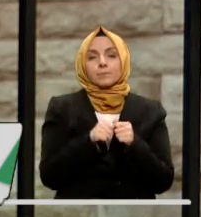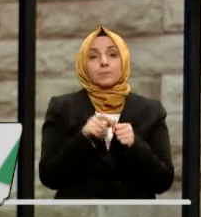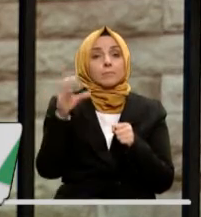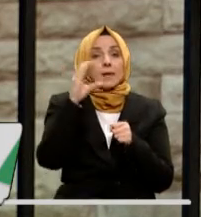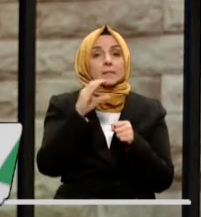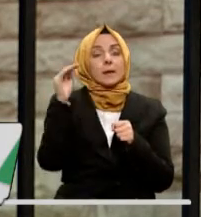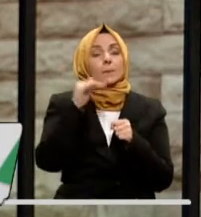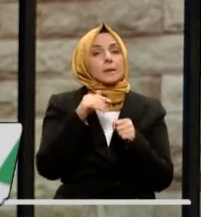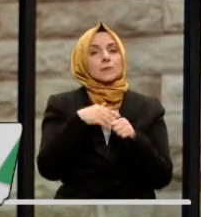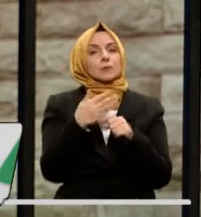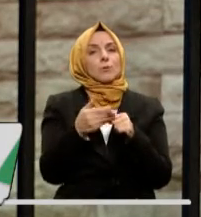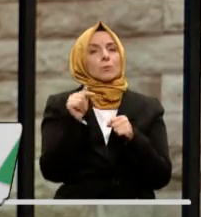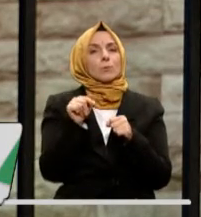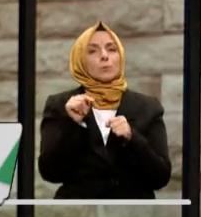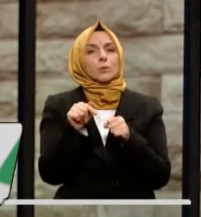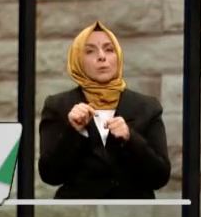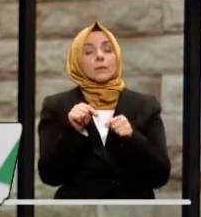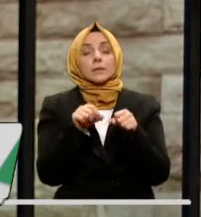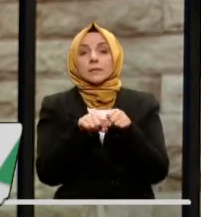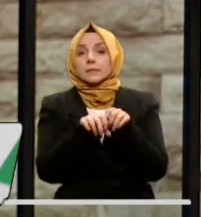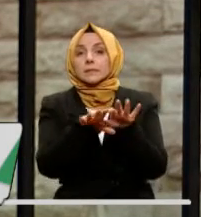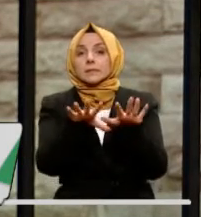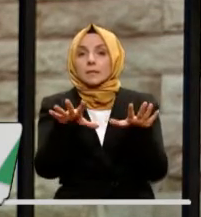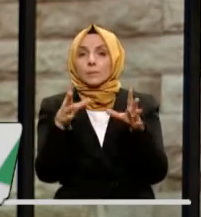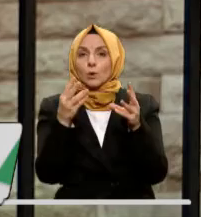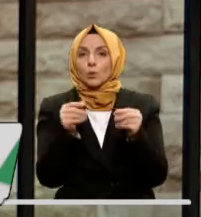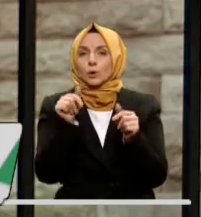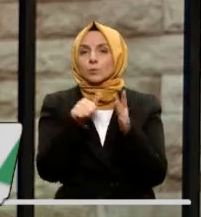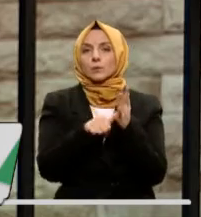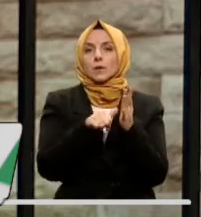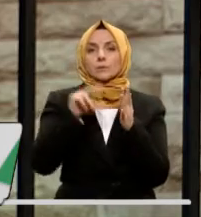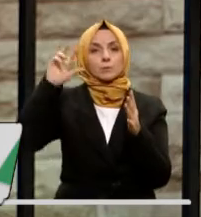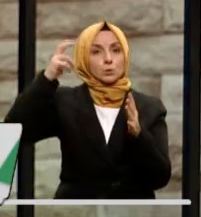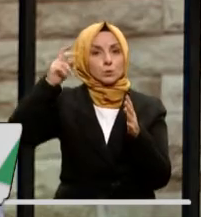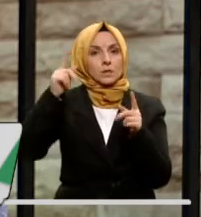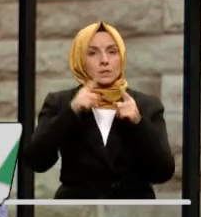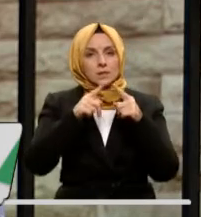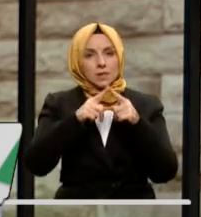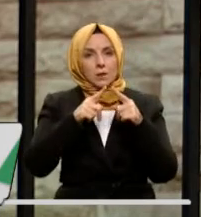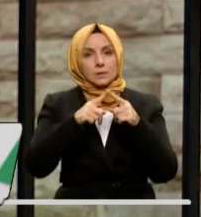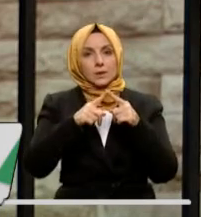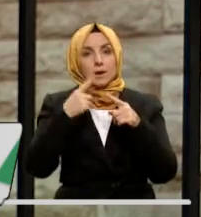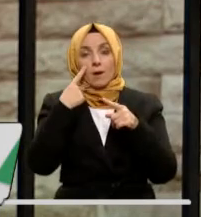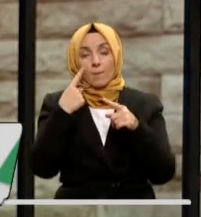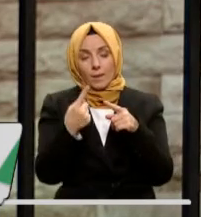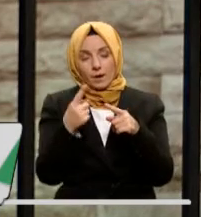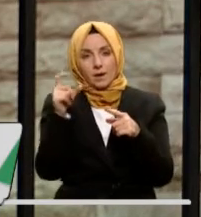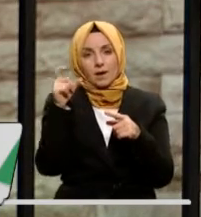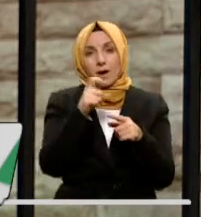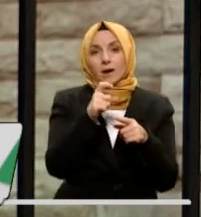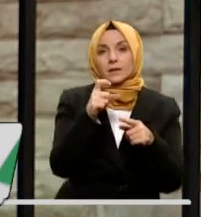geldikten sonra da bu sistematik bir şekilde Bu takvim Güneş hesabına dayalı olan takvim daha mükemmel bir hali GTA